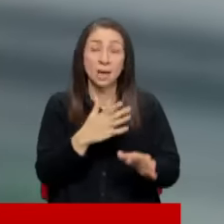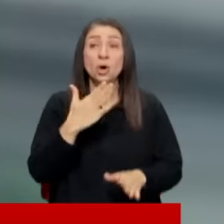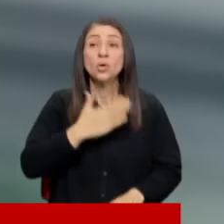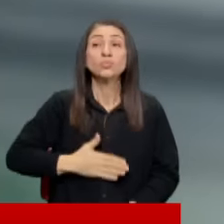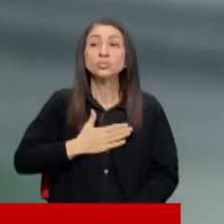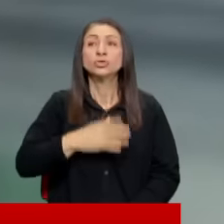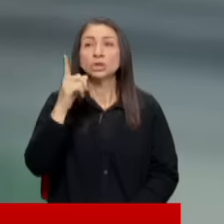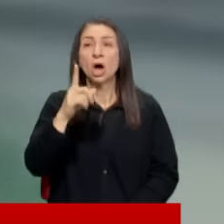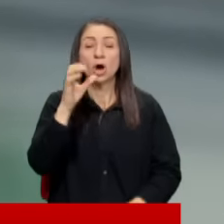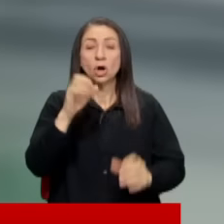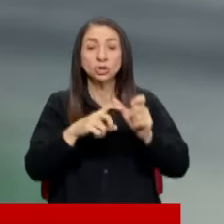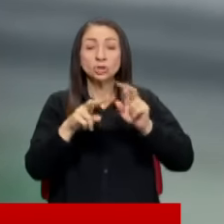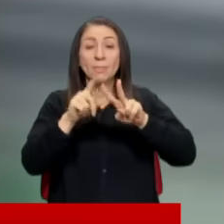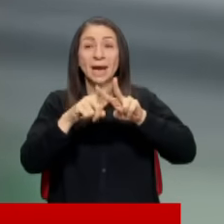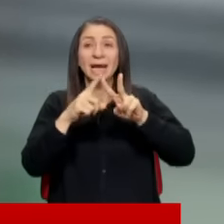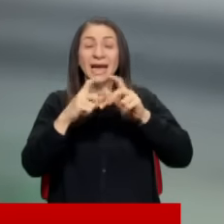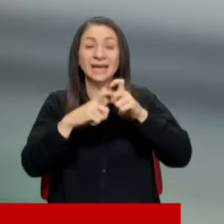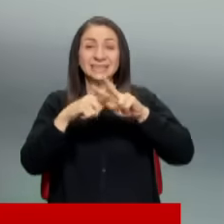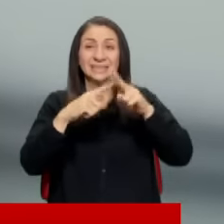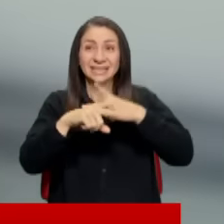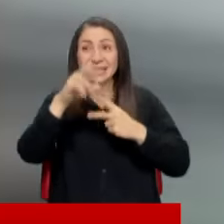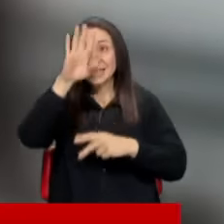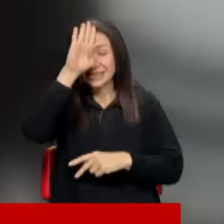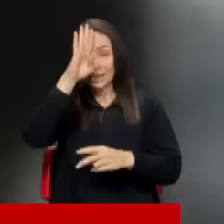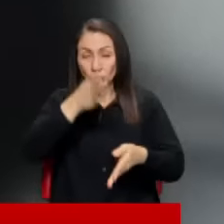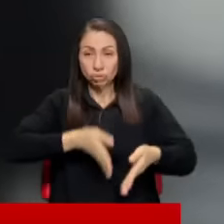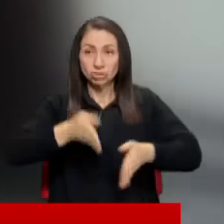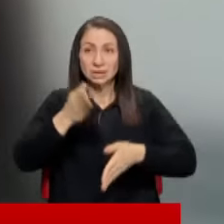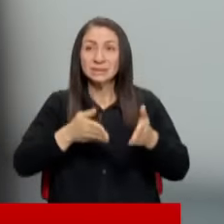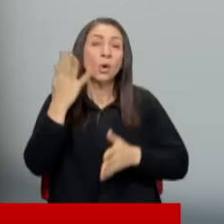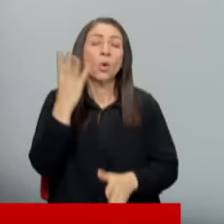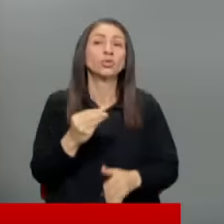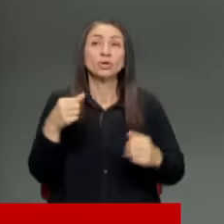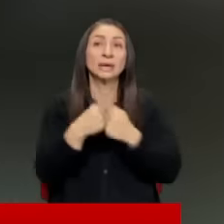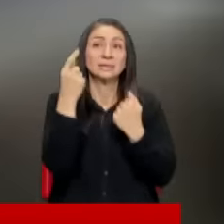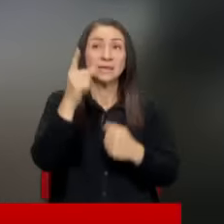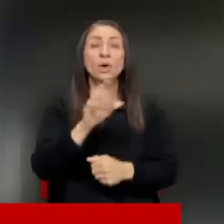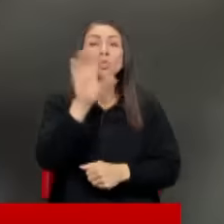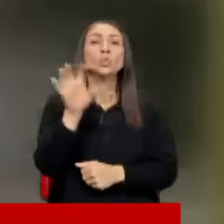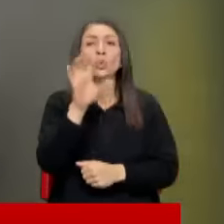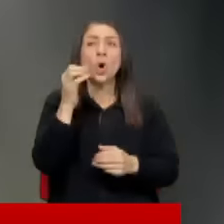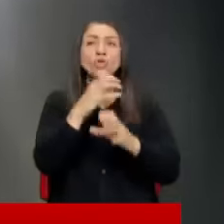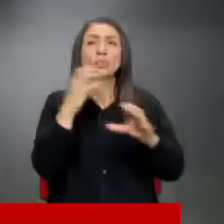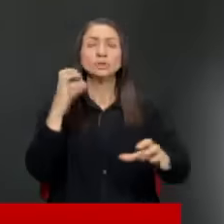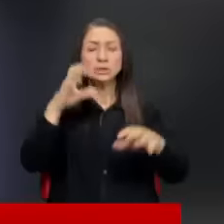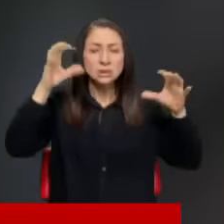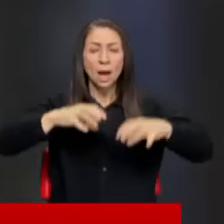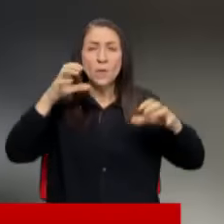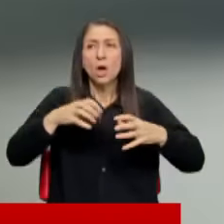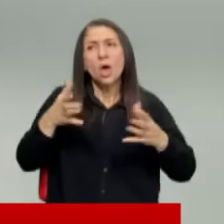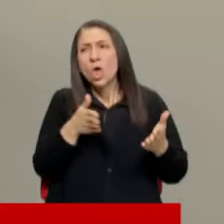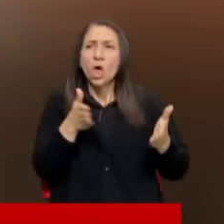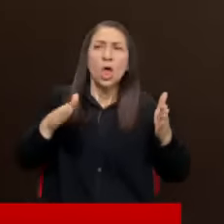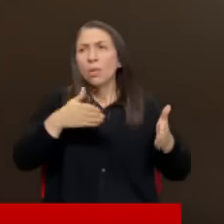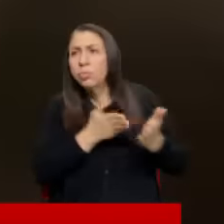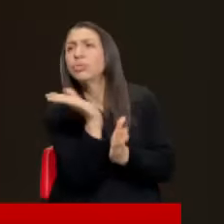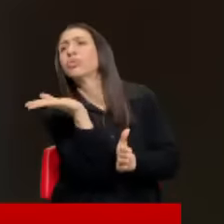Bursa'nın Osman Gazi ilçesi Panayır mahallesi İstanbul Caddesi'nde meydana geldi. Kaza, tur otobüsü yağışlı havada kontrolden